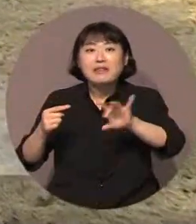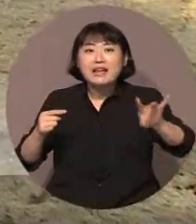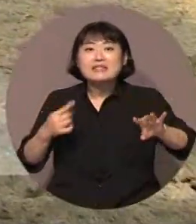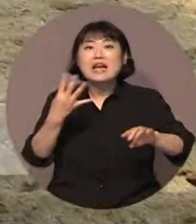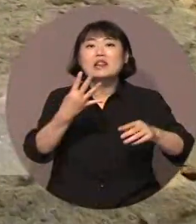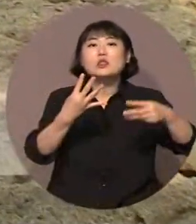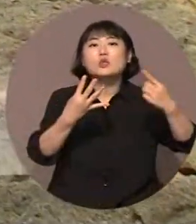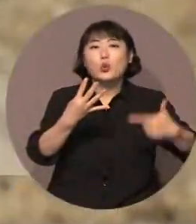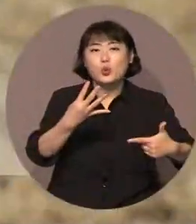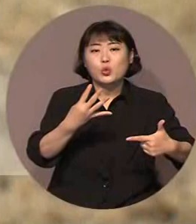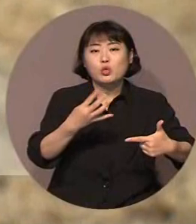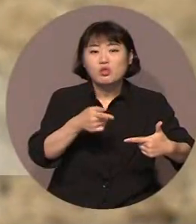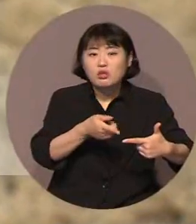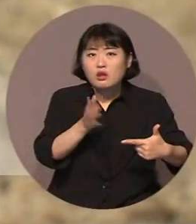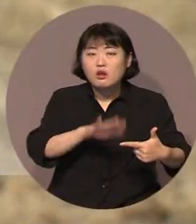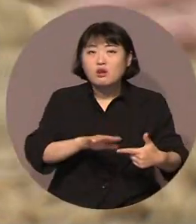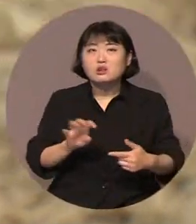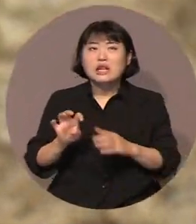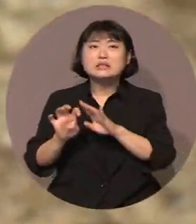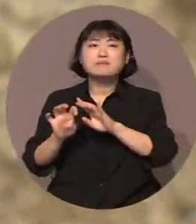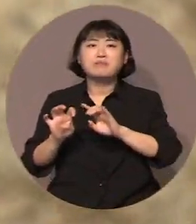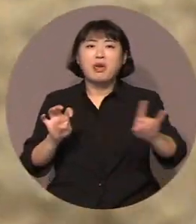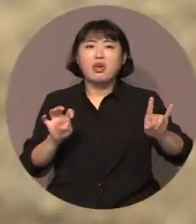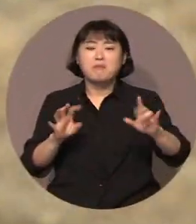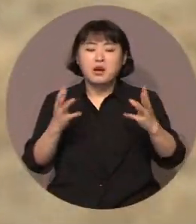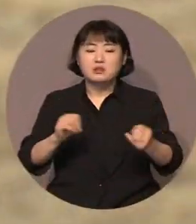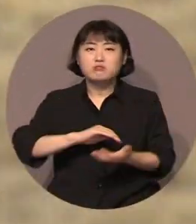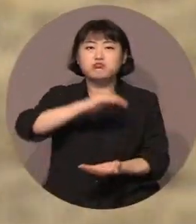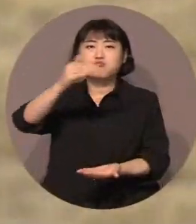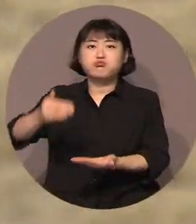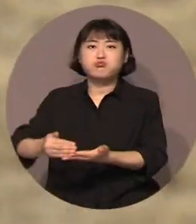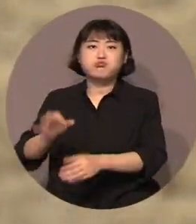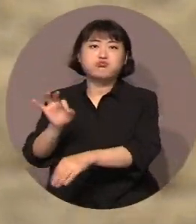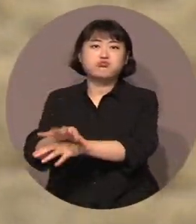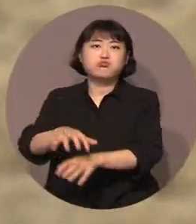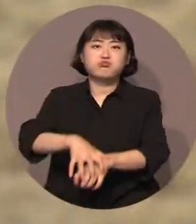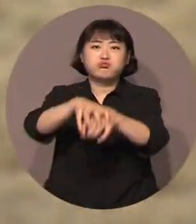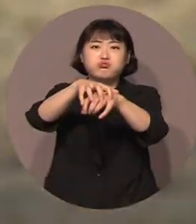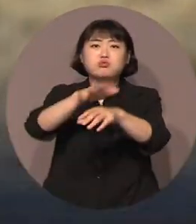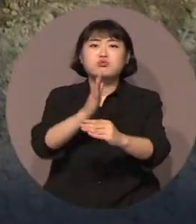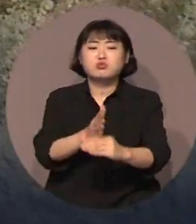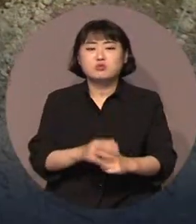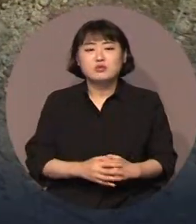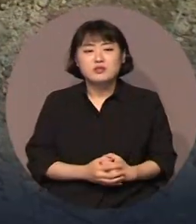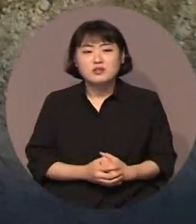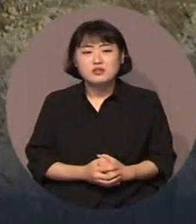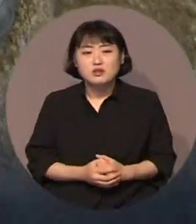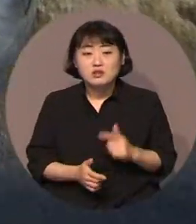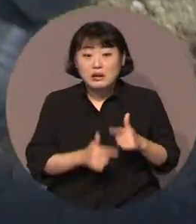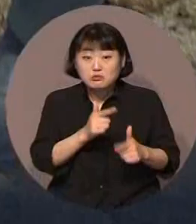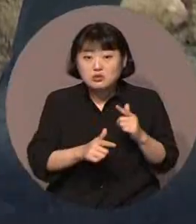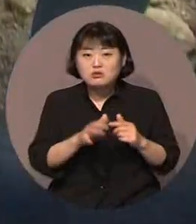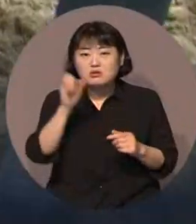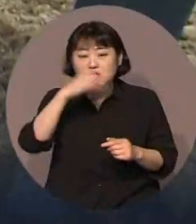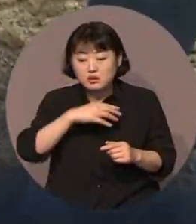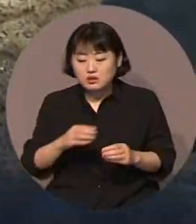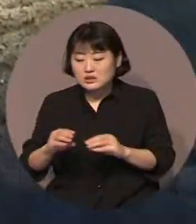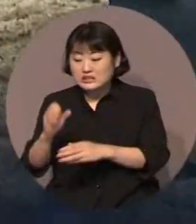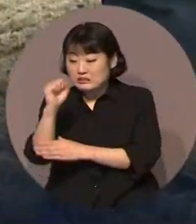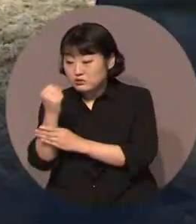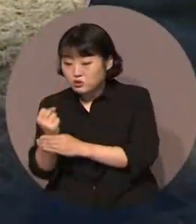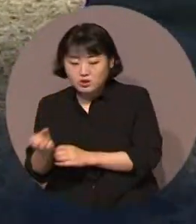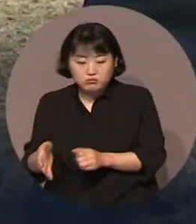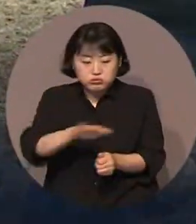있는데 이 기준보다 40배 이상 많은 양입니다. 나무를 할 때 그냥 그 퇴비를 갖다 두면 나무가 죽어요.